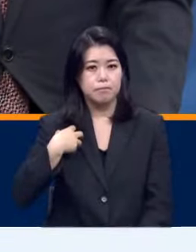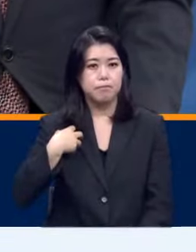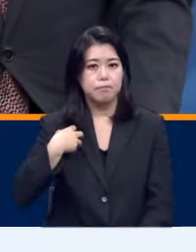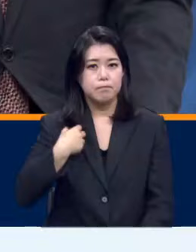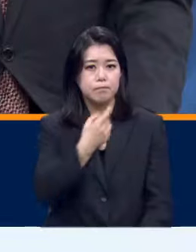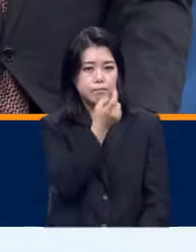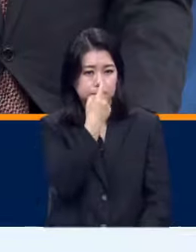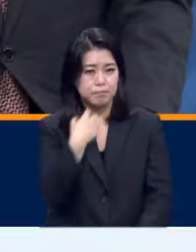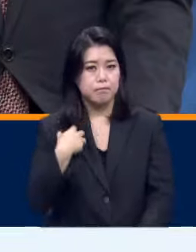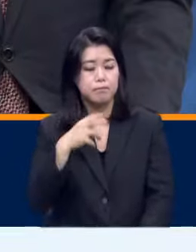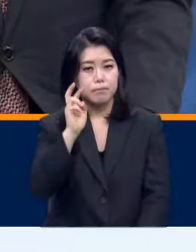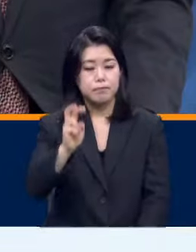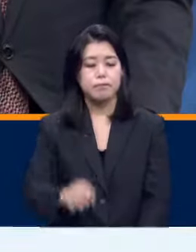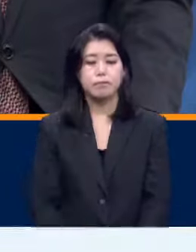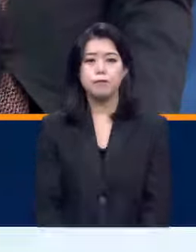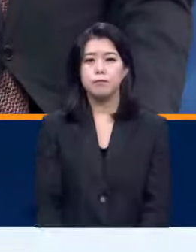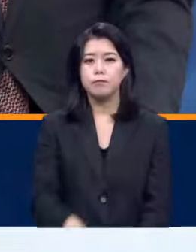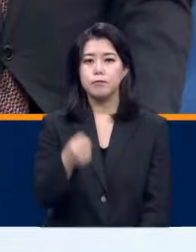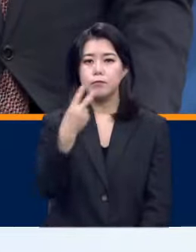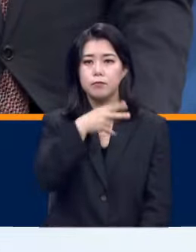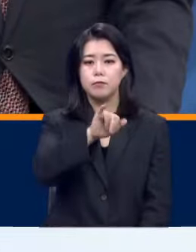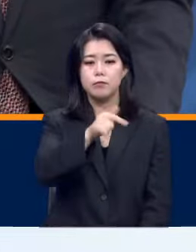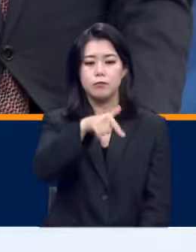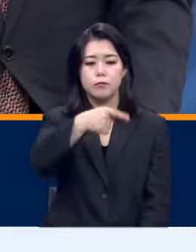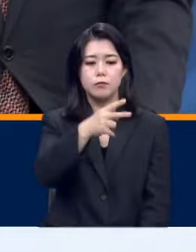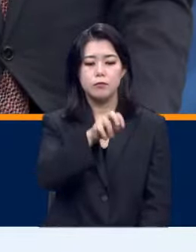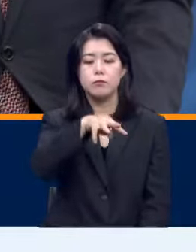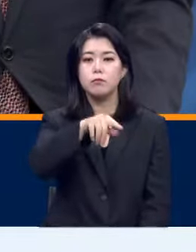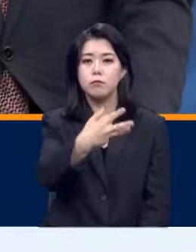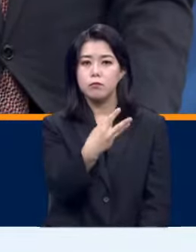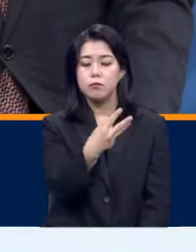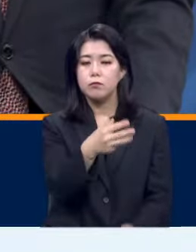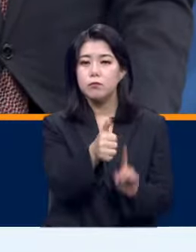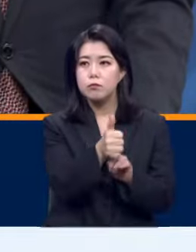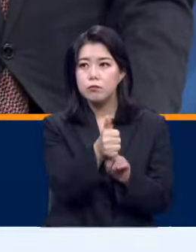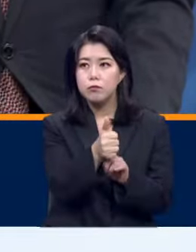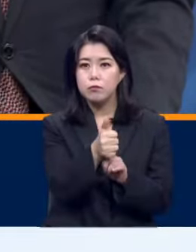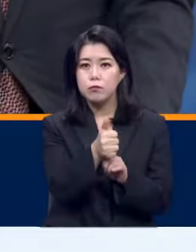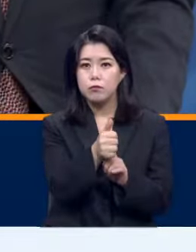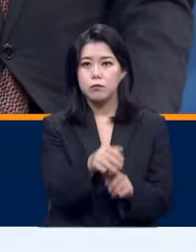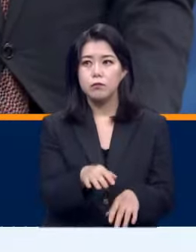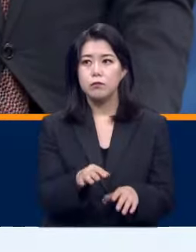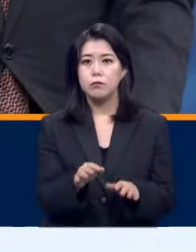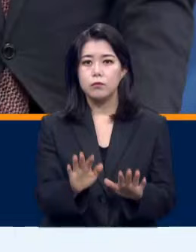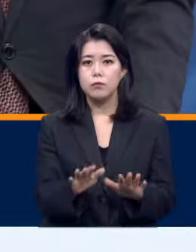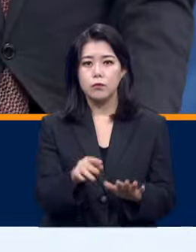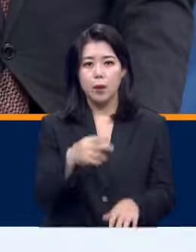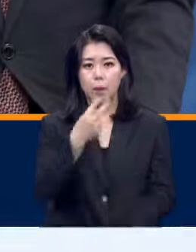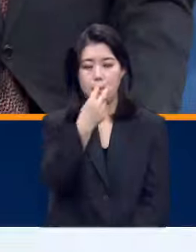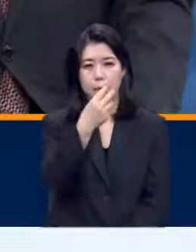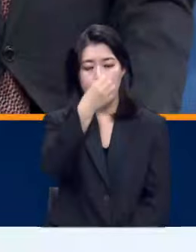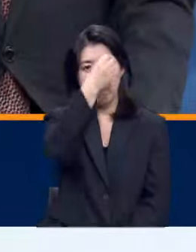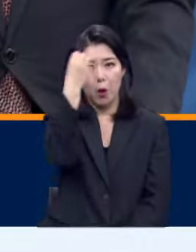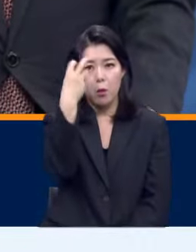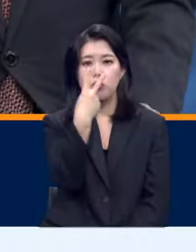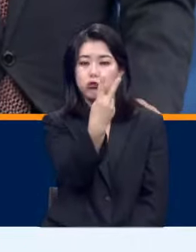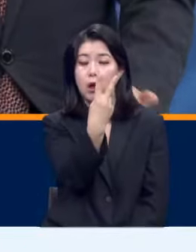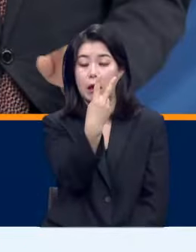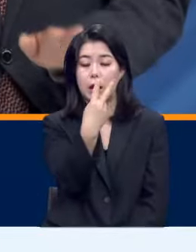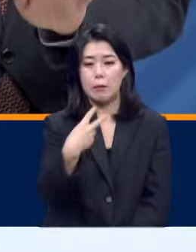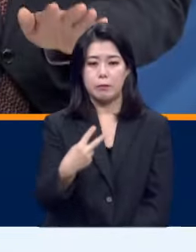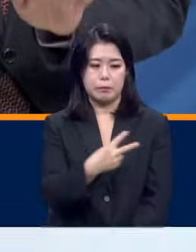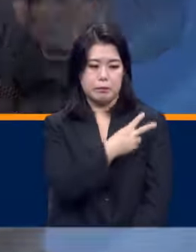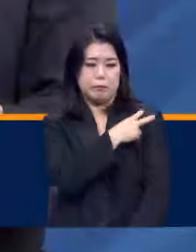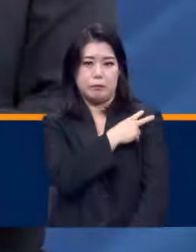역할들을 좀 하지 않을까 생각이 되고요 어 신금철 소장이라고 하는 사람이 우리나라 소장은 우리나라에서 투스타 있아요네 별두 개인데